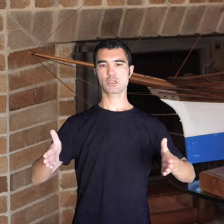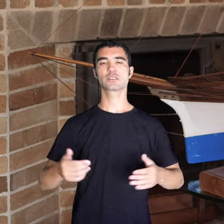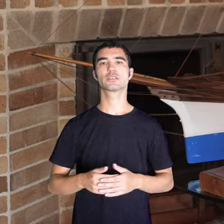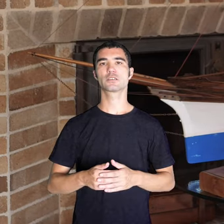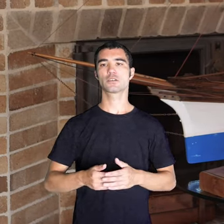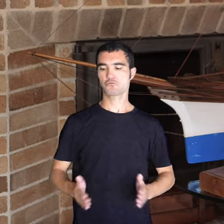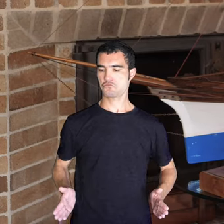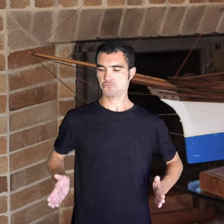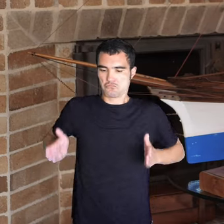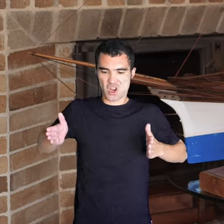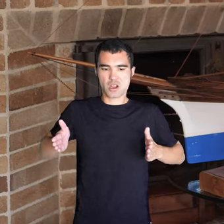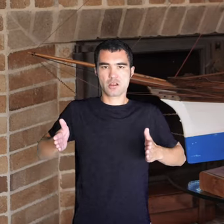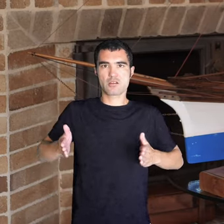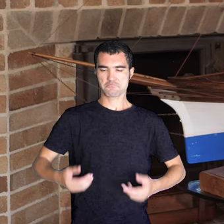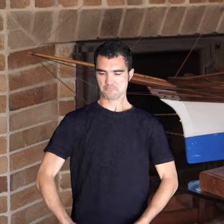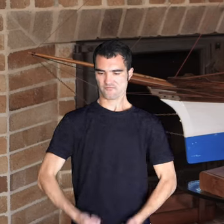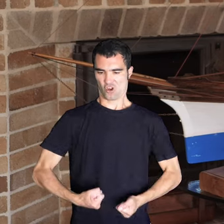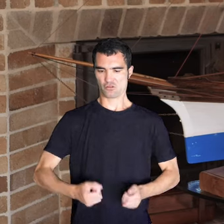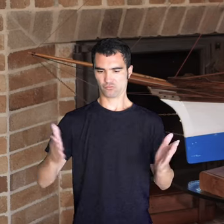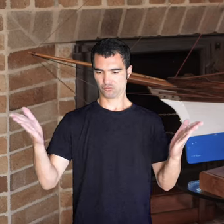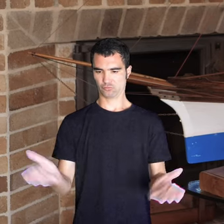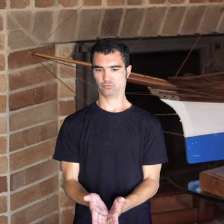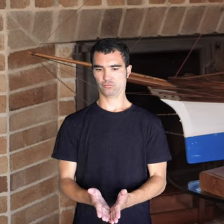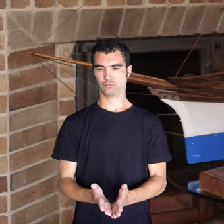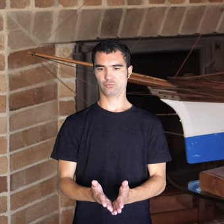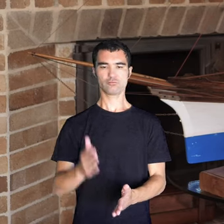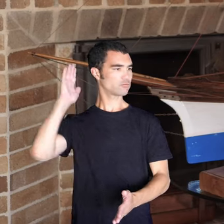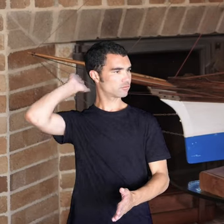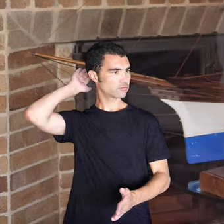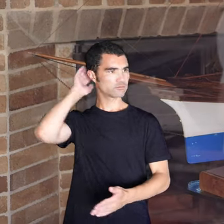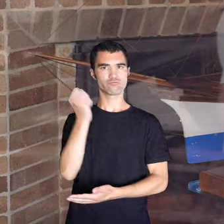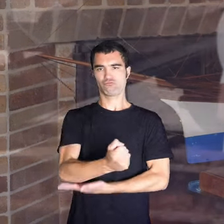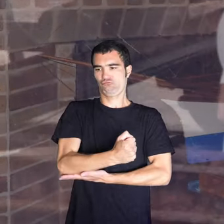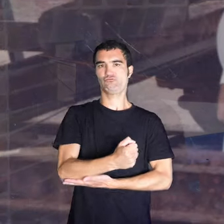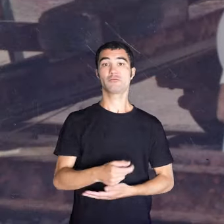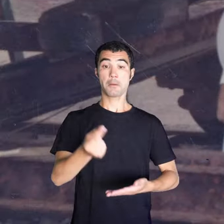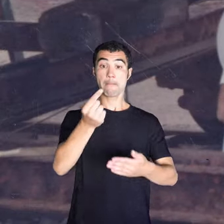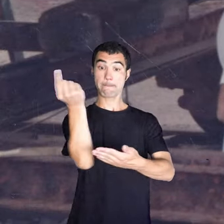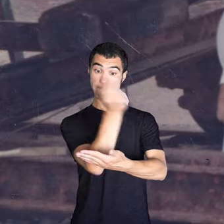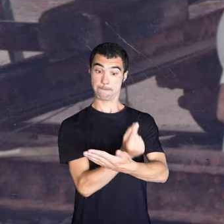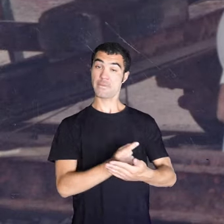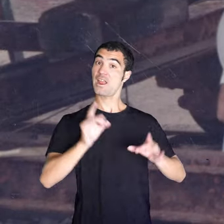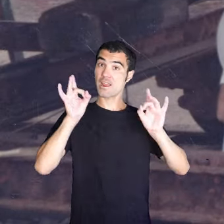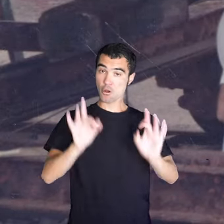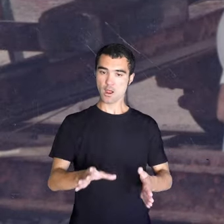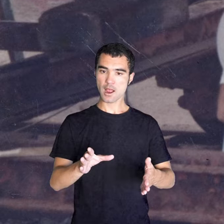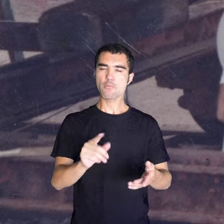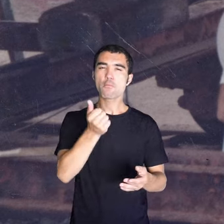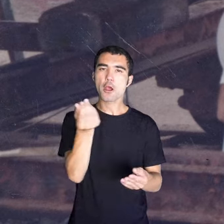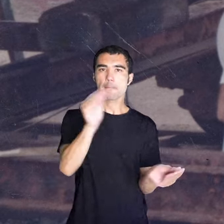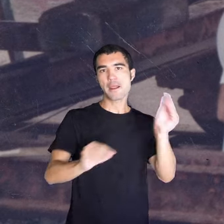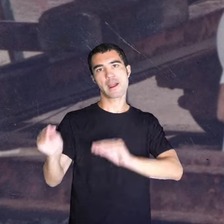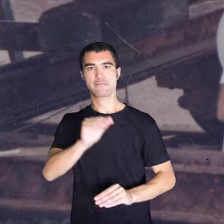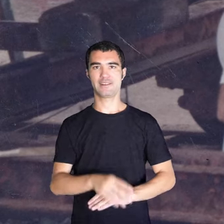de mura i un poc més de força a la popa. És a dir, que eren les mateixes plantilles però modificades.